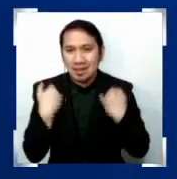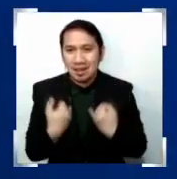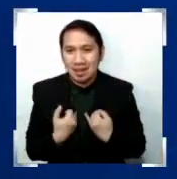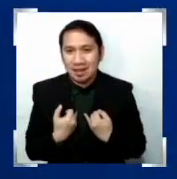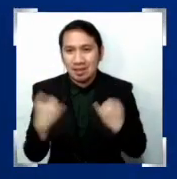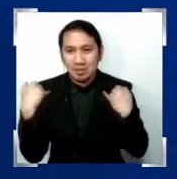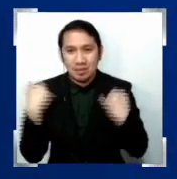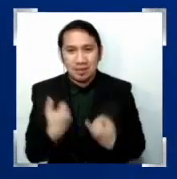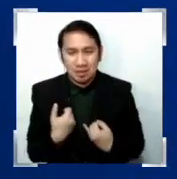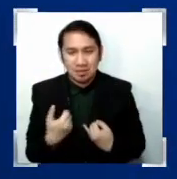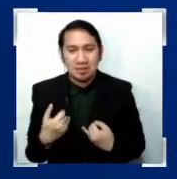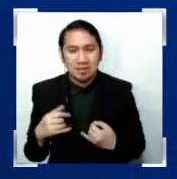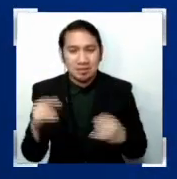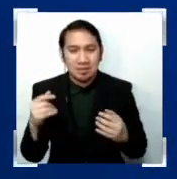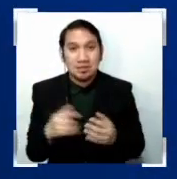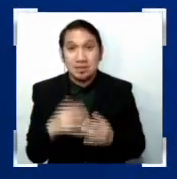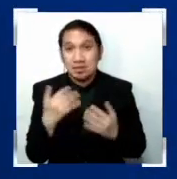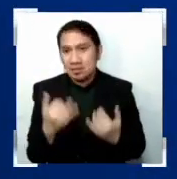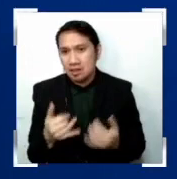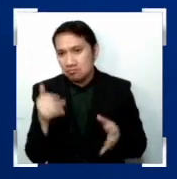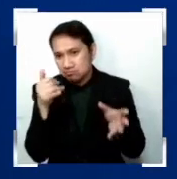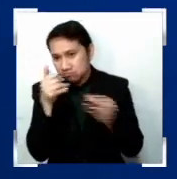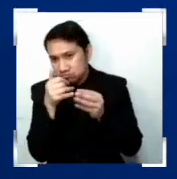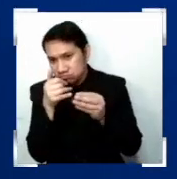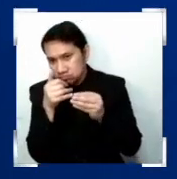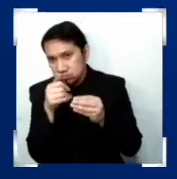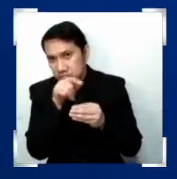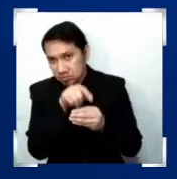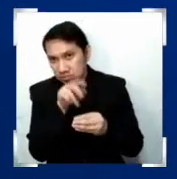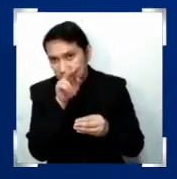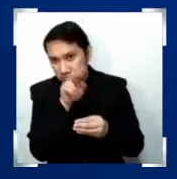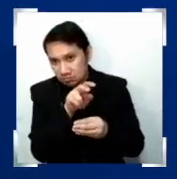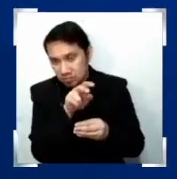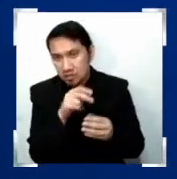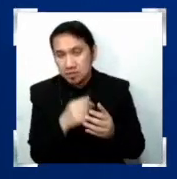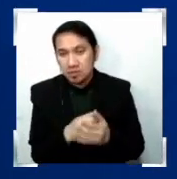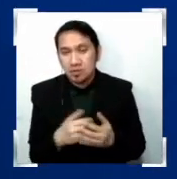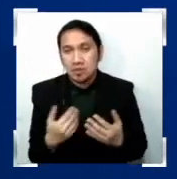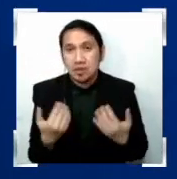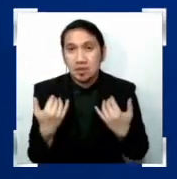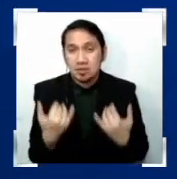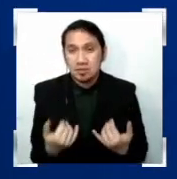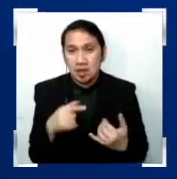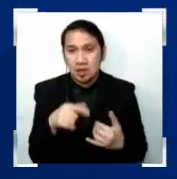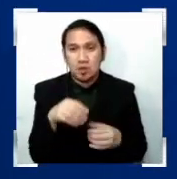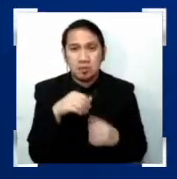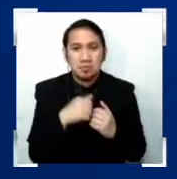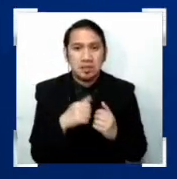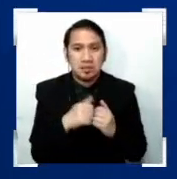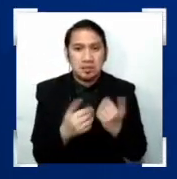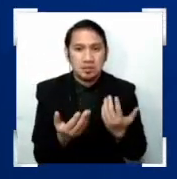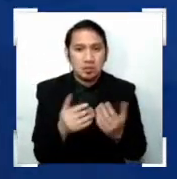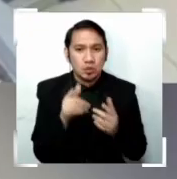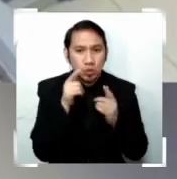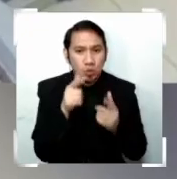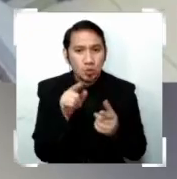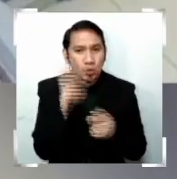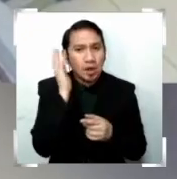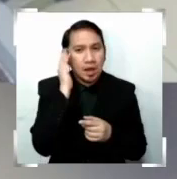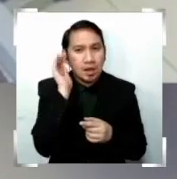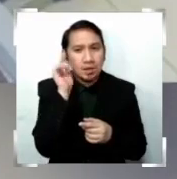natin through the CCTV and through witnesses, na-establish po natin na inside job po yung nangyaring robbery dito sa pawn shop na